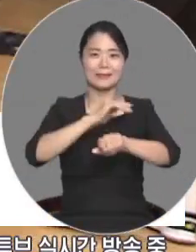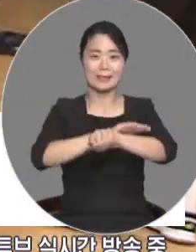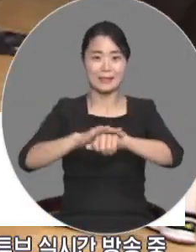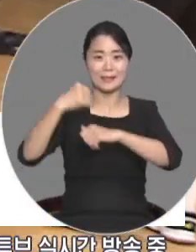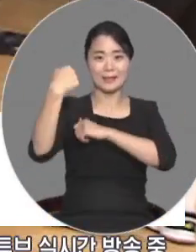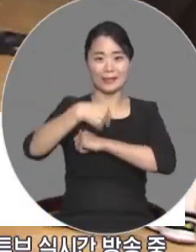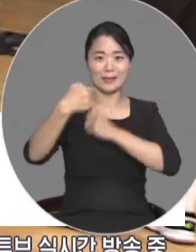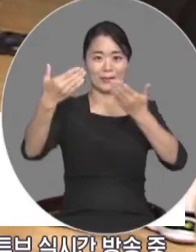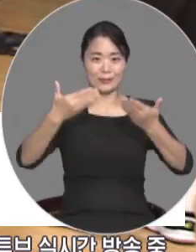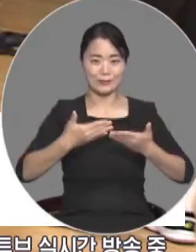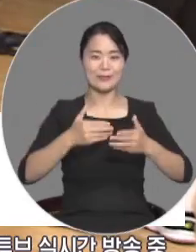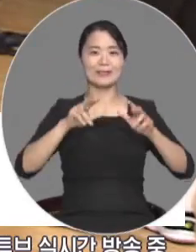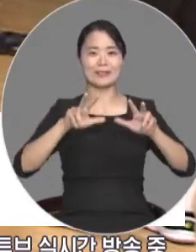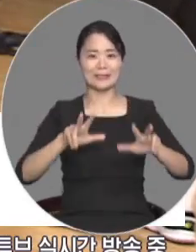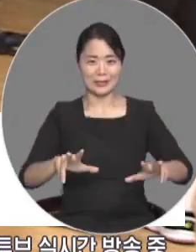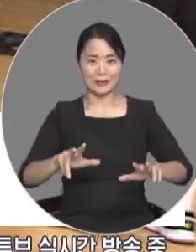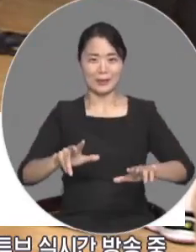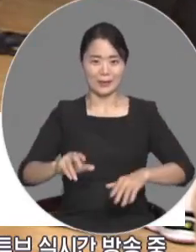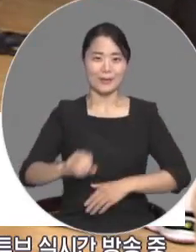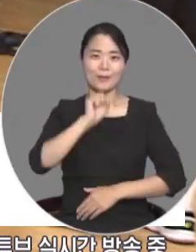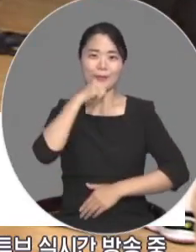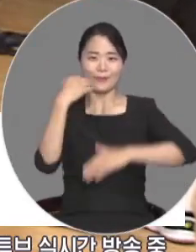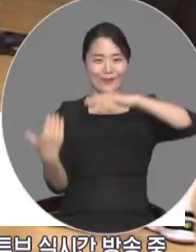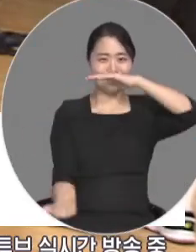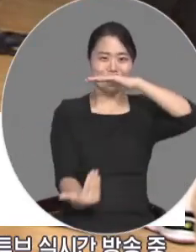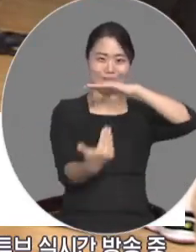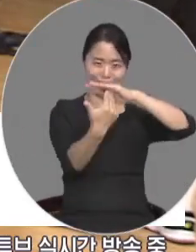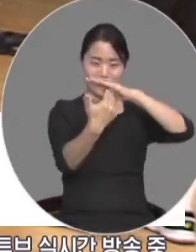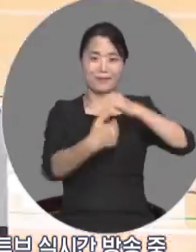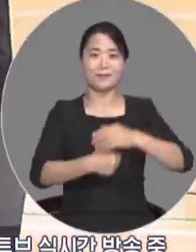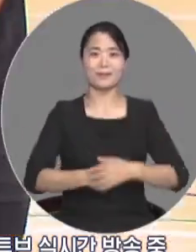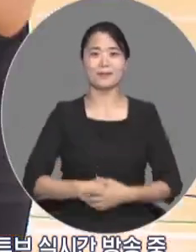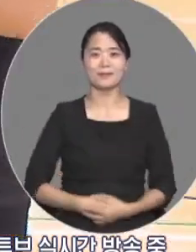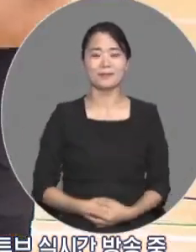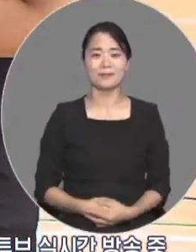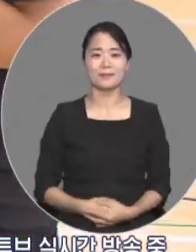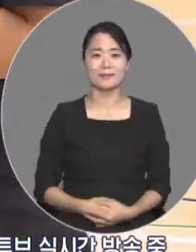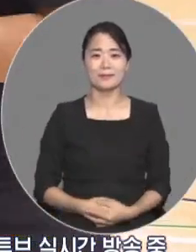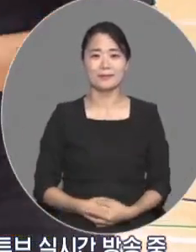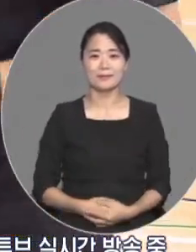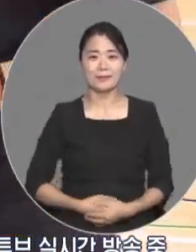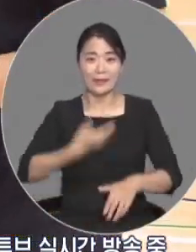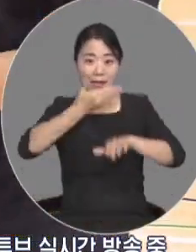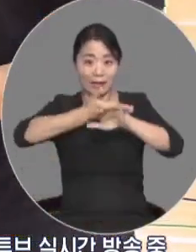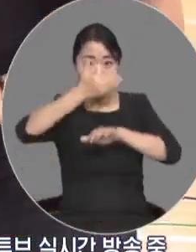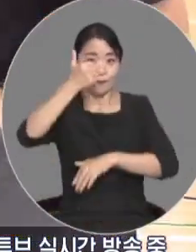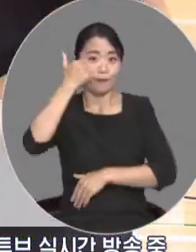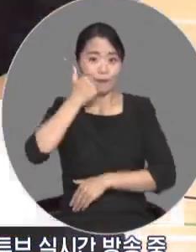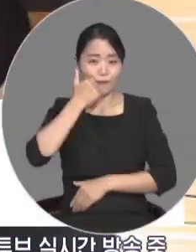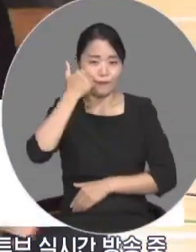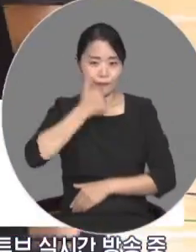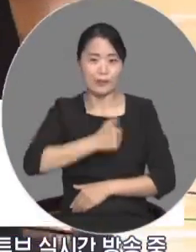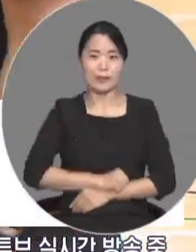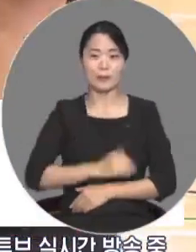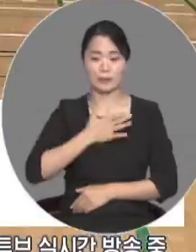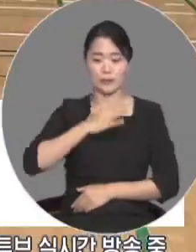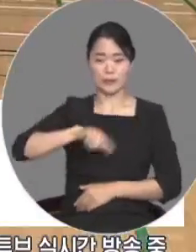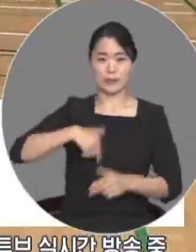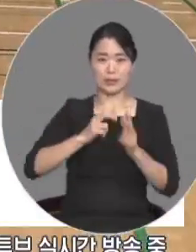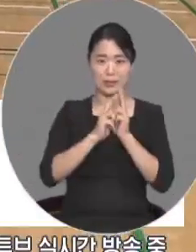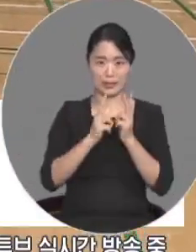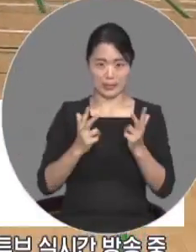지금은 만점을 훨씬 넘는 그런 점수가 나오고 있어서. 멘토로 나선 대학생들은 자신들도 1년